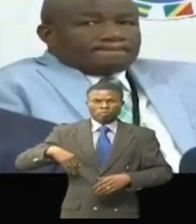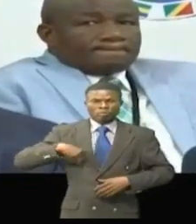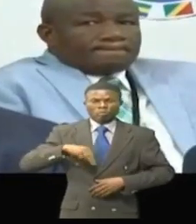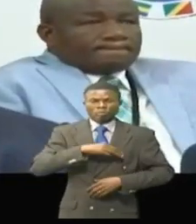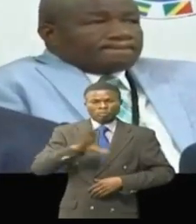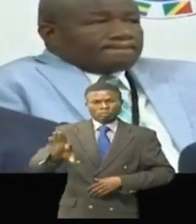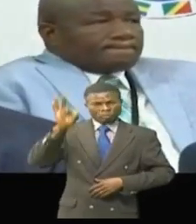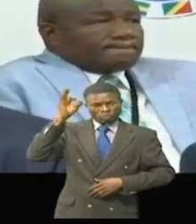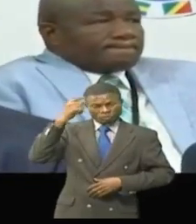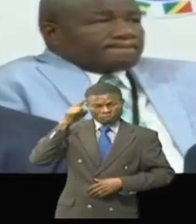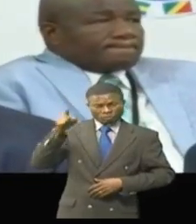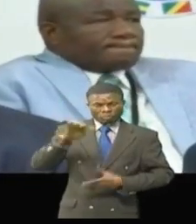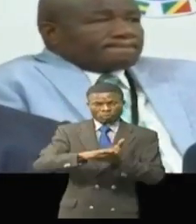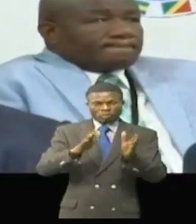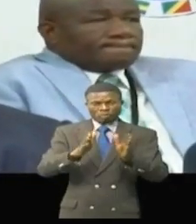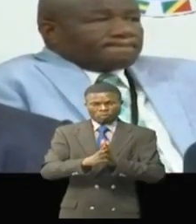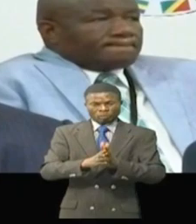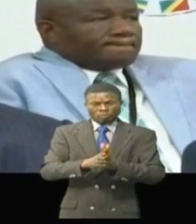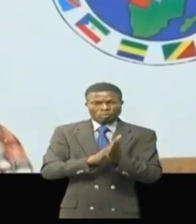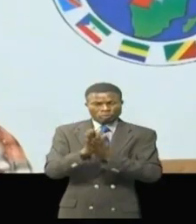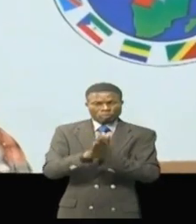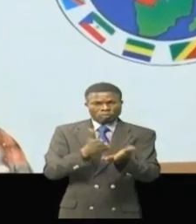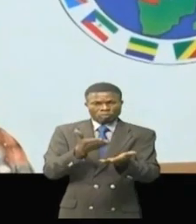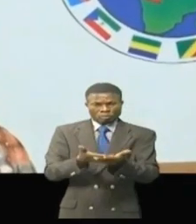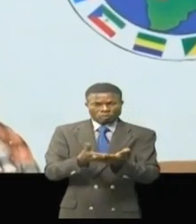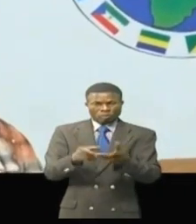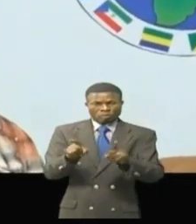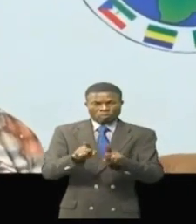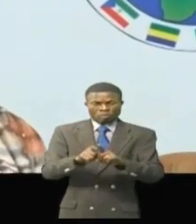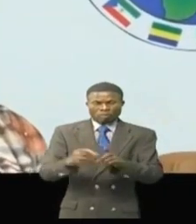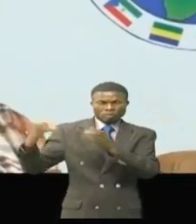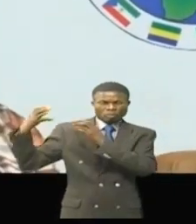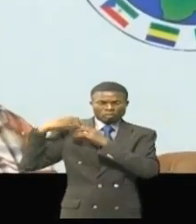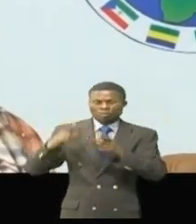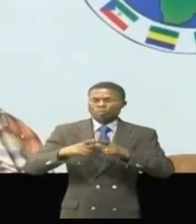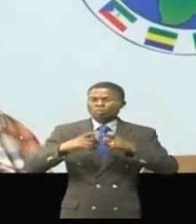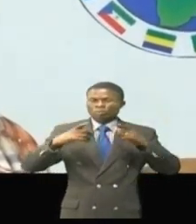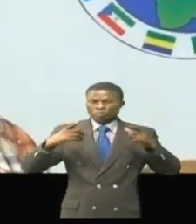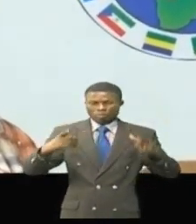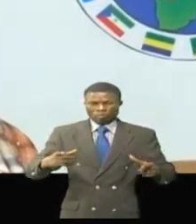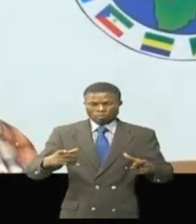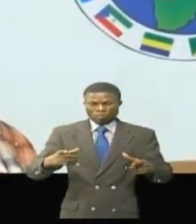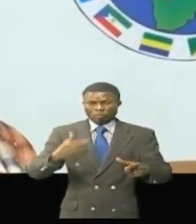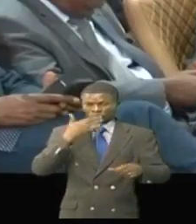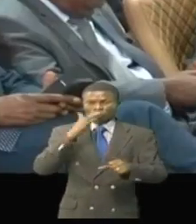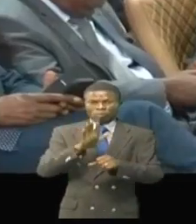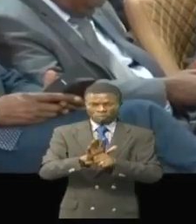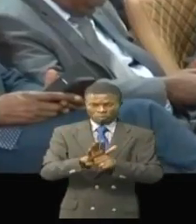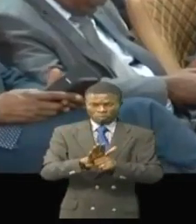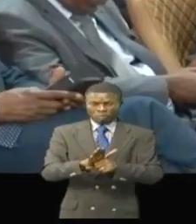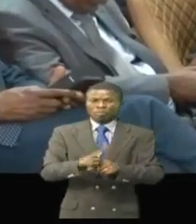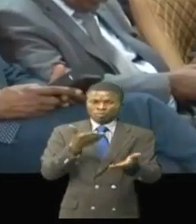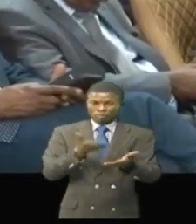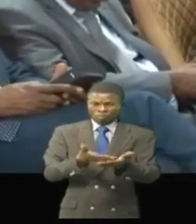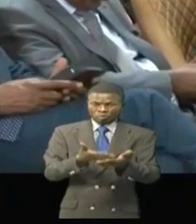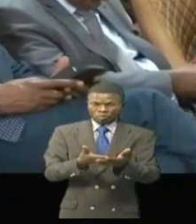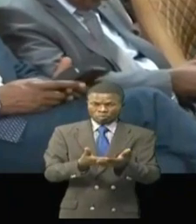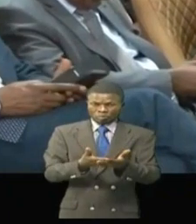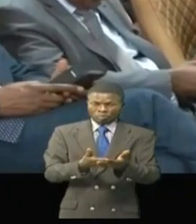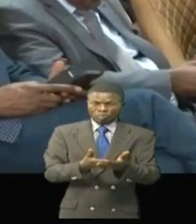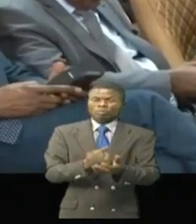porté sur sa personne et considère cela comme une lourde responsabilité et rassure par la même occasion de